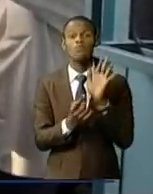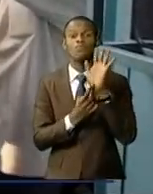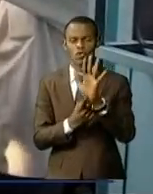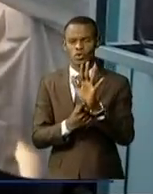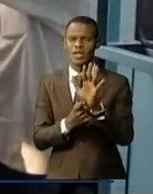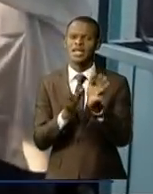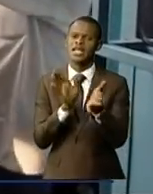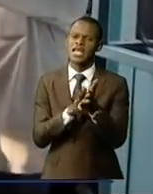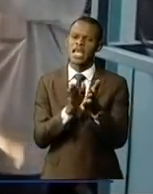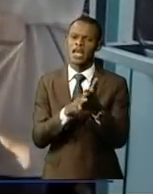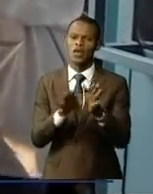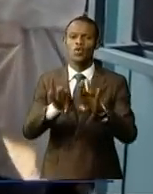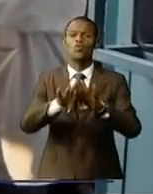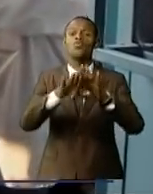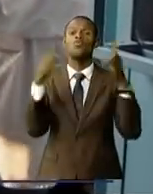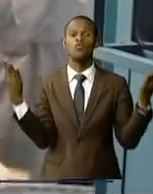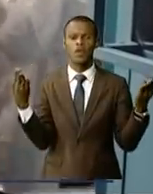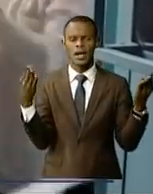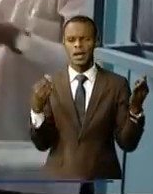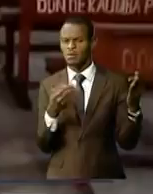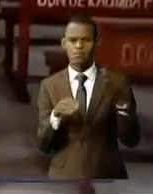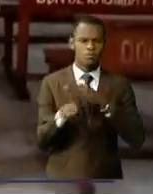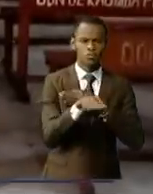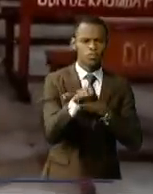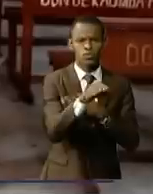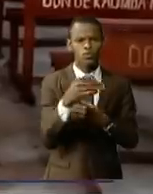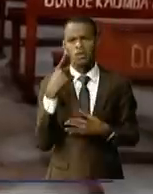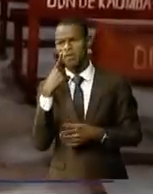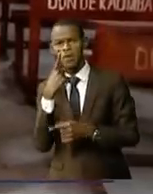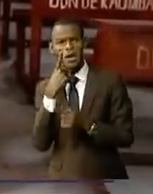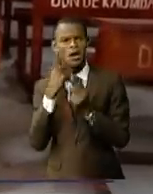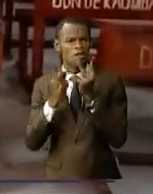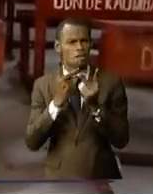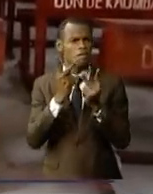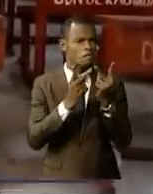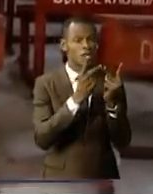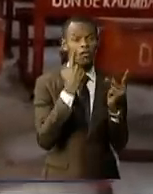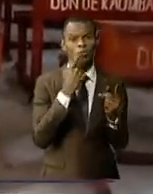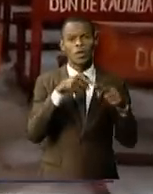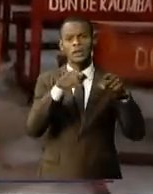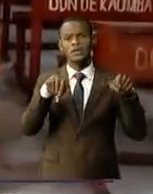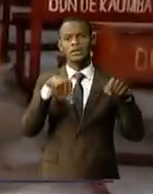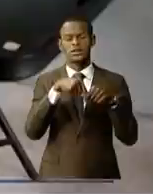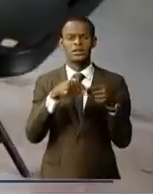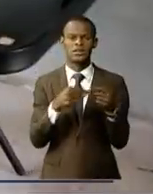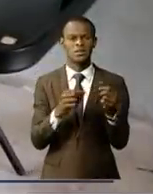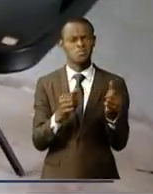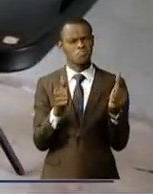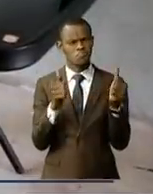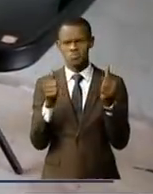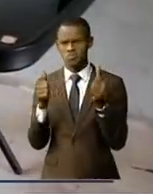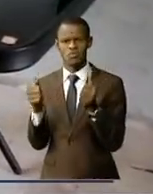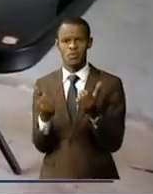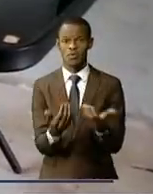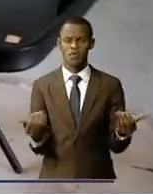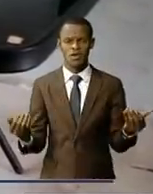école a donné suite à la visite guidée de la structure. Des salles de classe modernes, bien équipées pour les élèves, aussi pour les